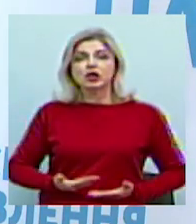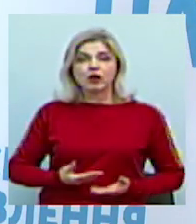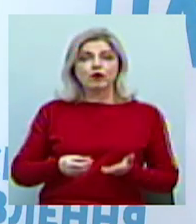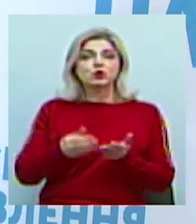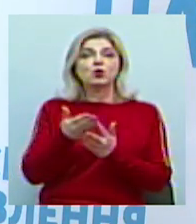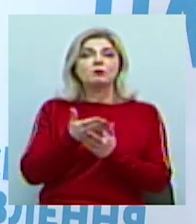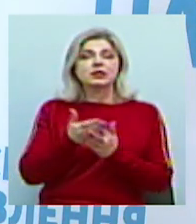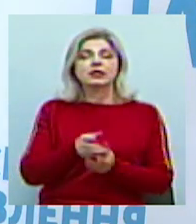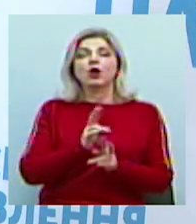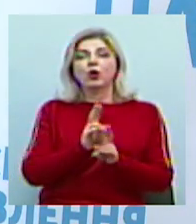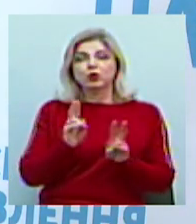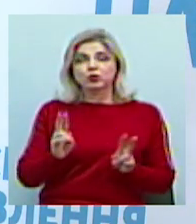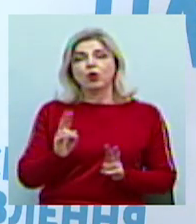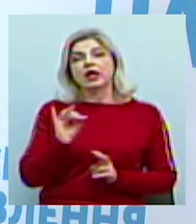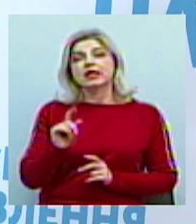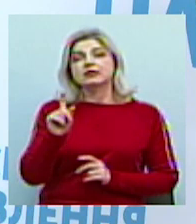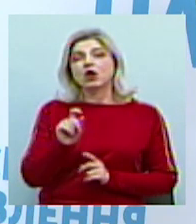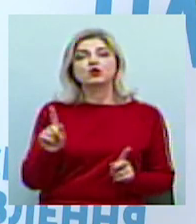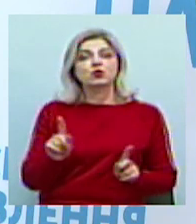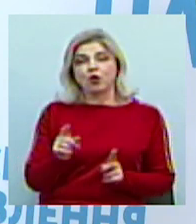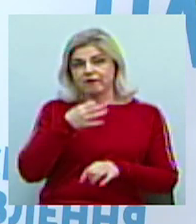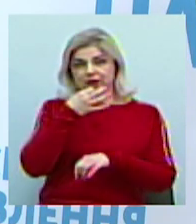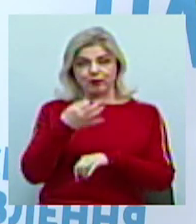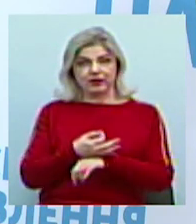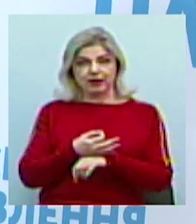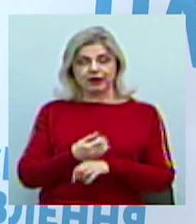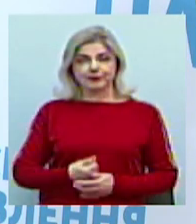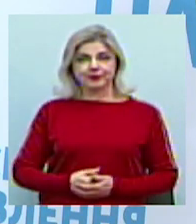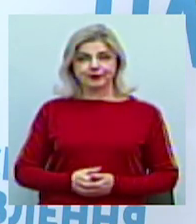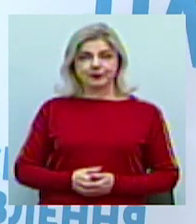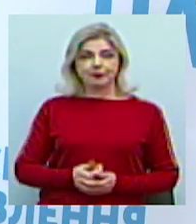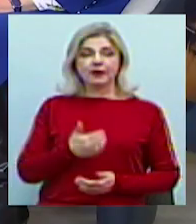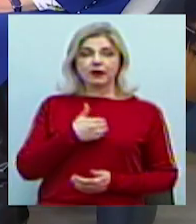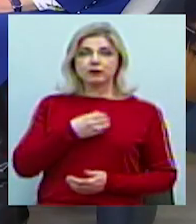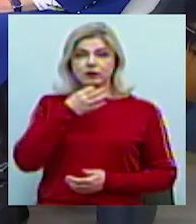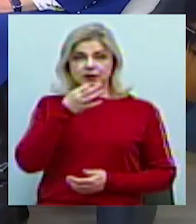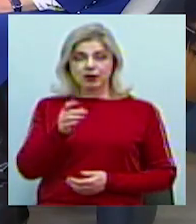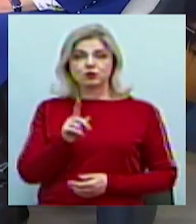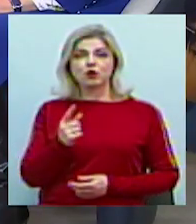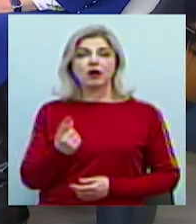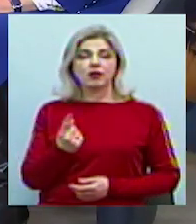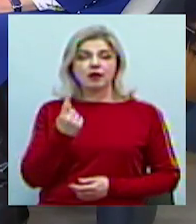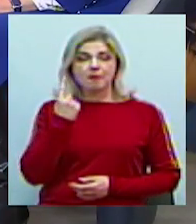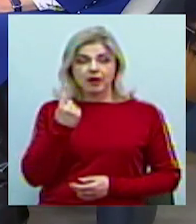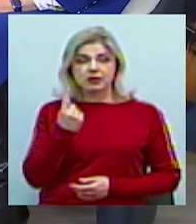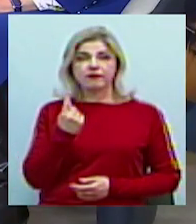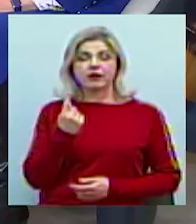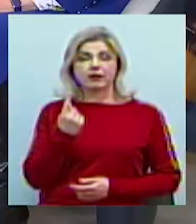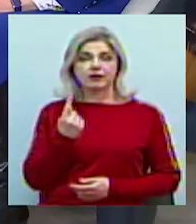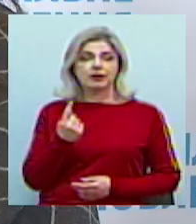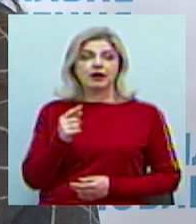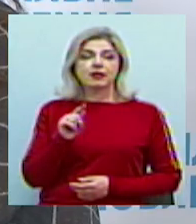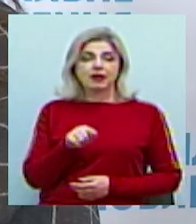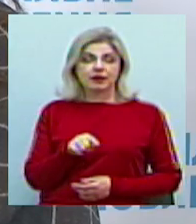субсидії? Хто і за що відповідає? Ну, дійсно, хочу сказати, що найперше, да, такий момент, це